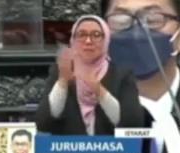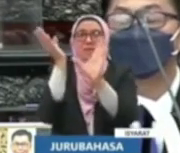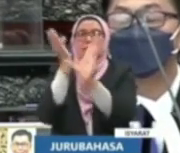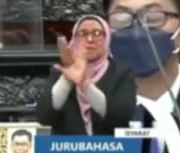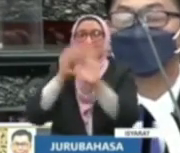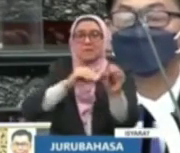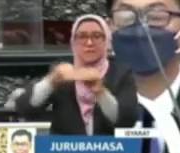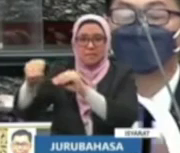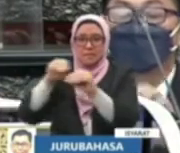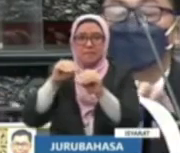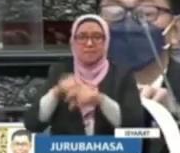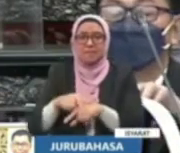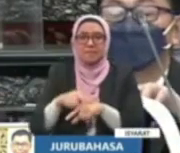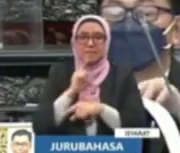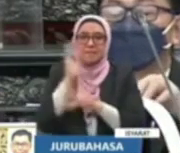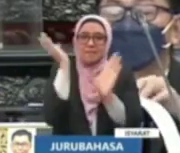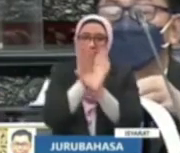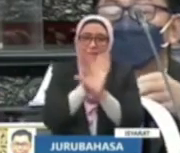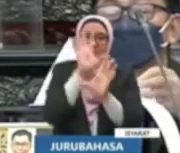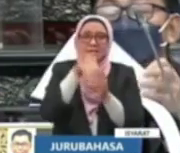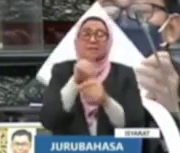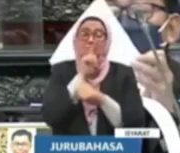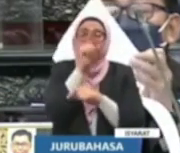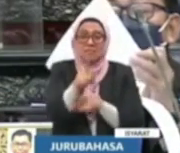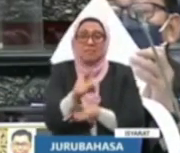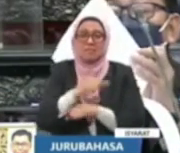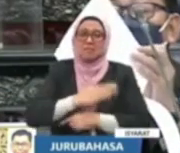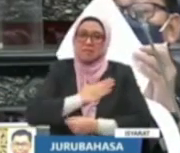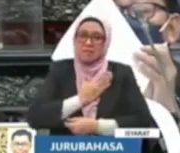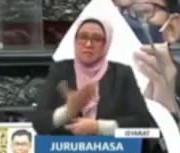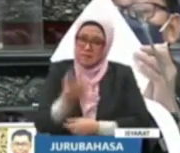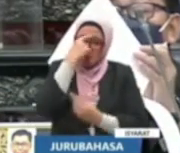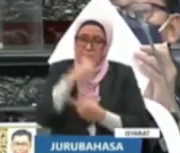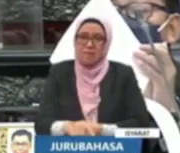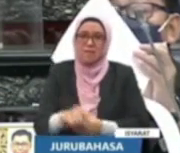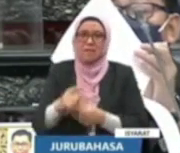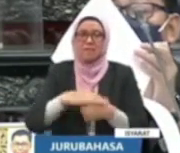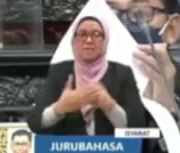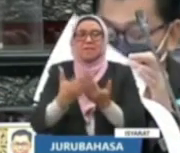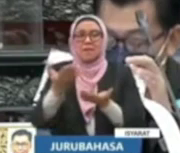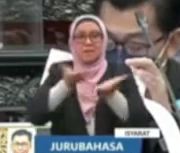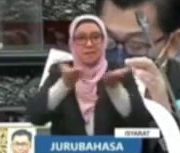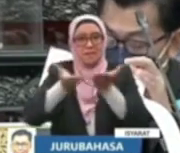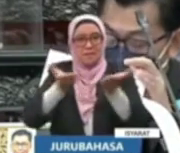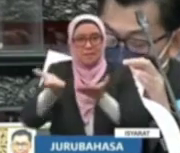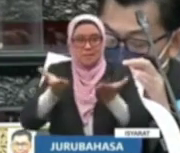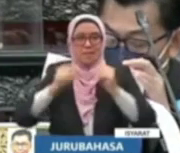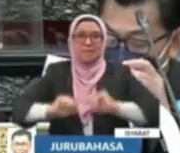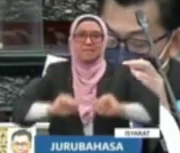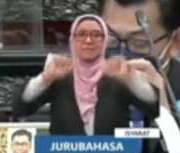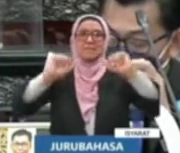telah memberi komitmen untuk meloloskan peringatan izin Bang secara berperingkat dan menambah baik perkenalkan sedih ada